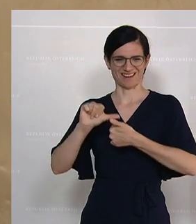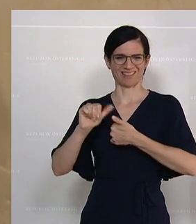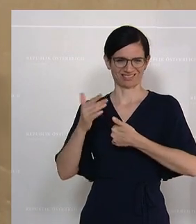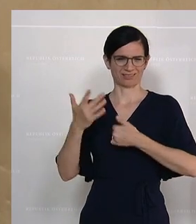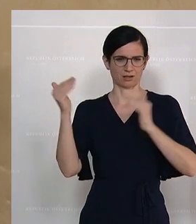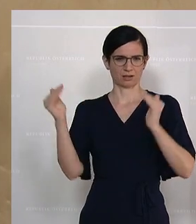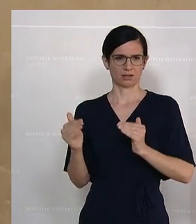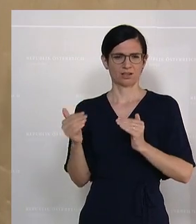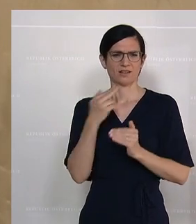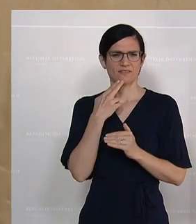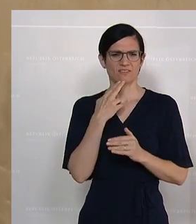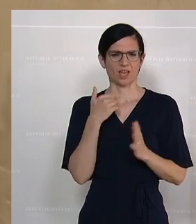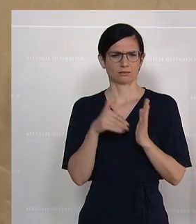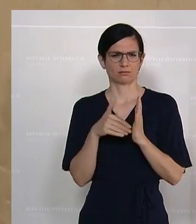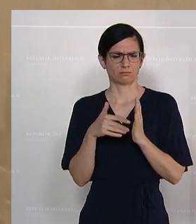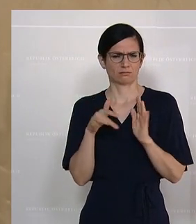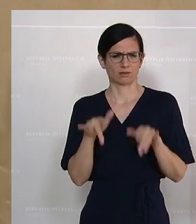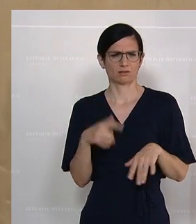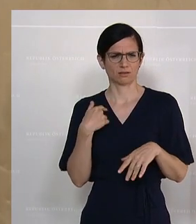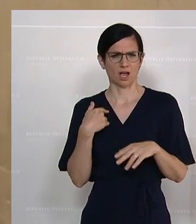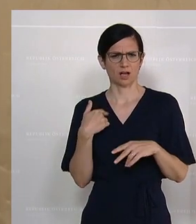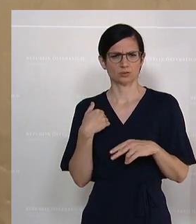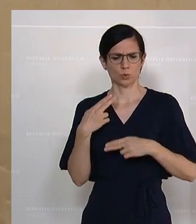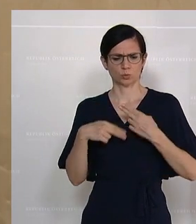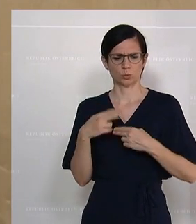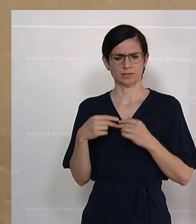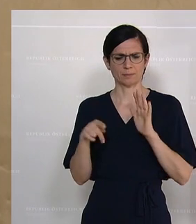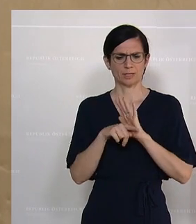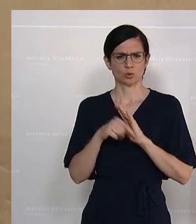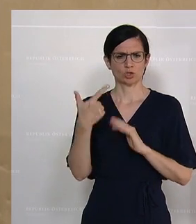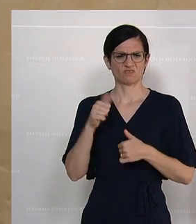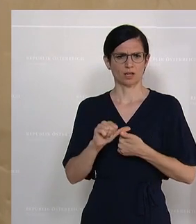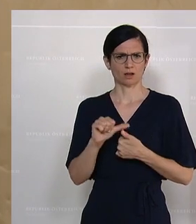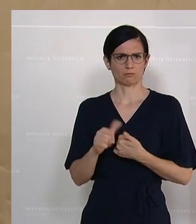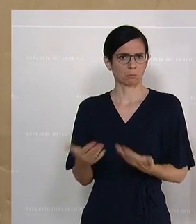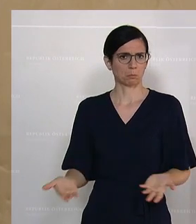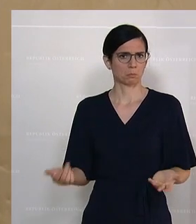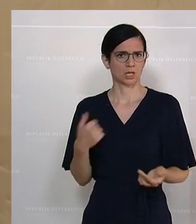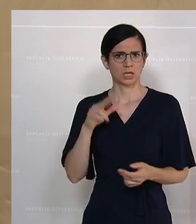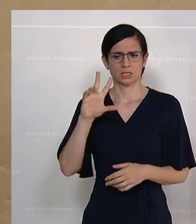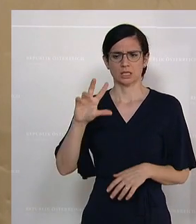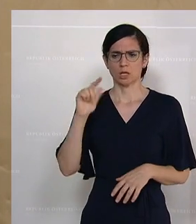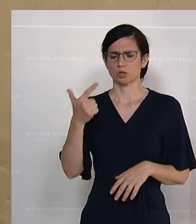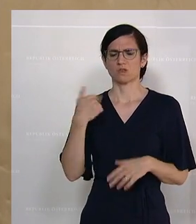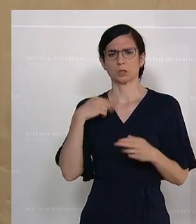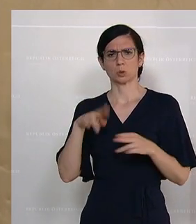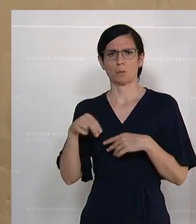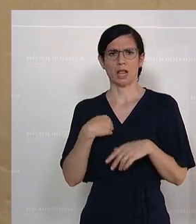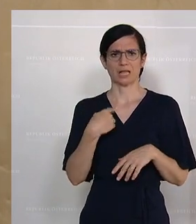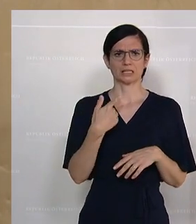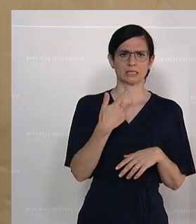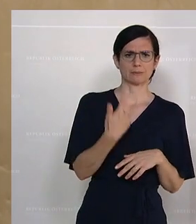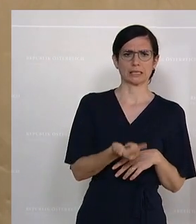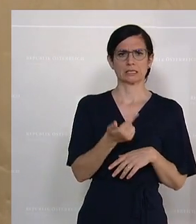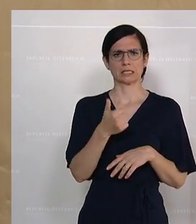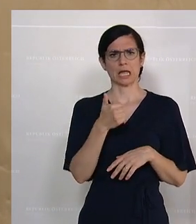wer kontrollierten das wer kontrolliert die -2 grad also von 23 normal auf 20 21